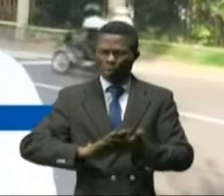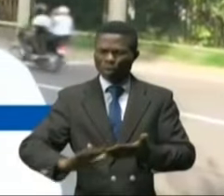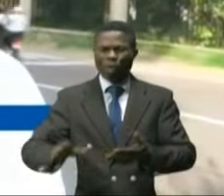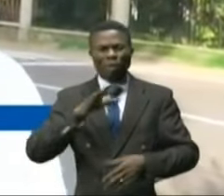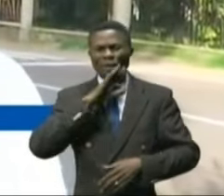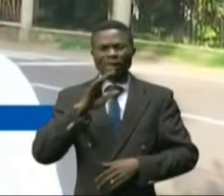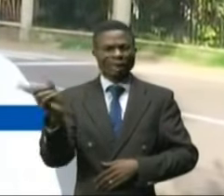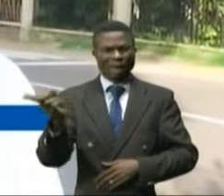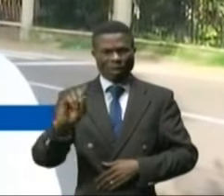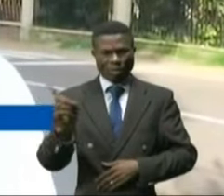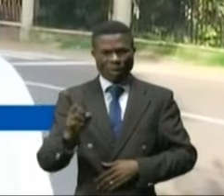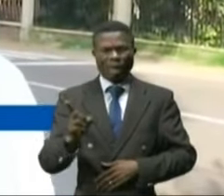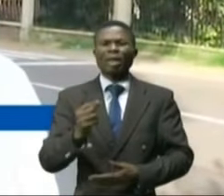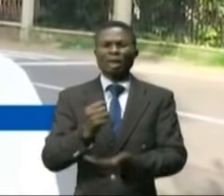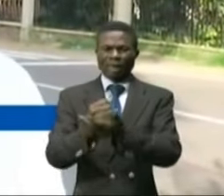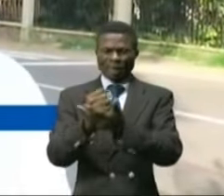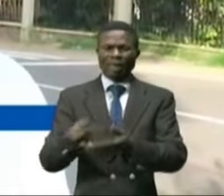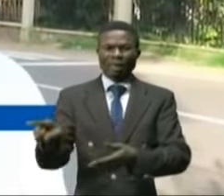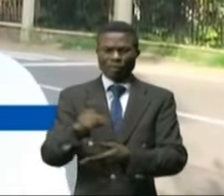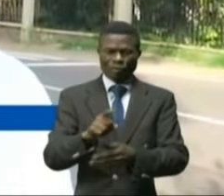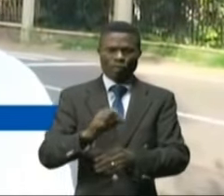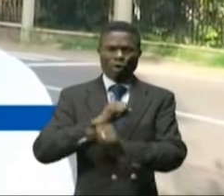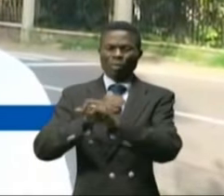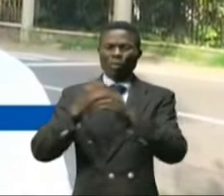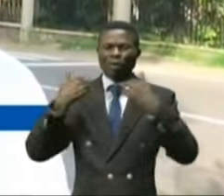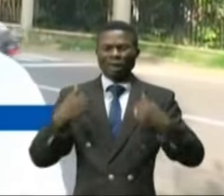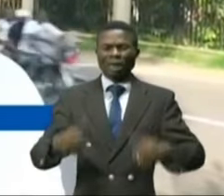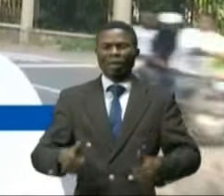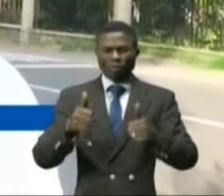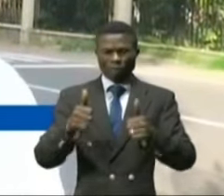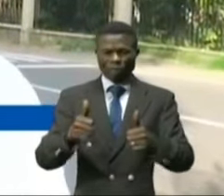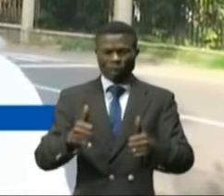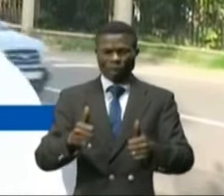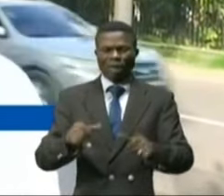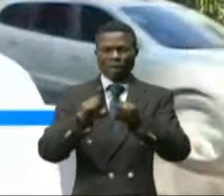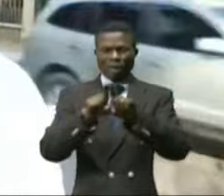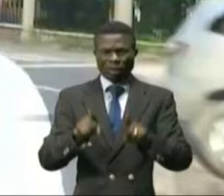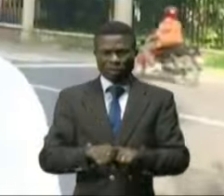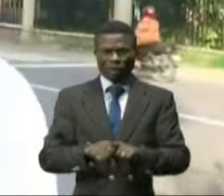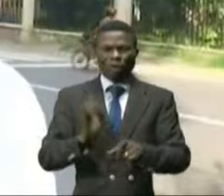Cela certainement va impacter aussi l'air santé, mais aussi